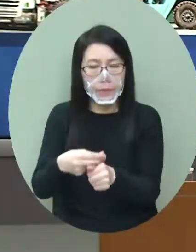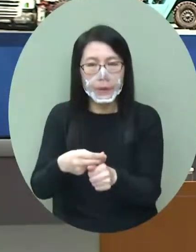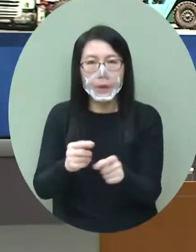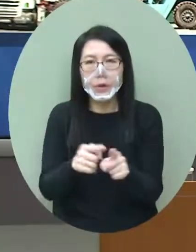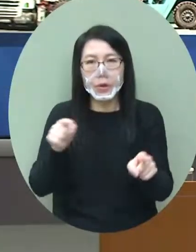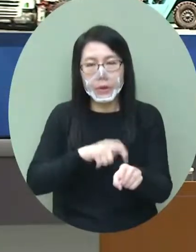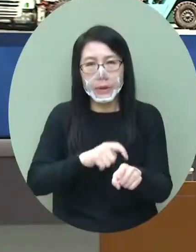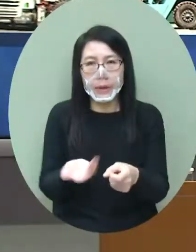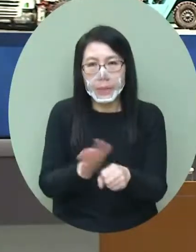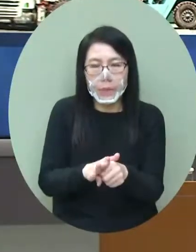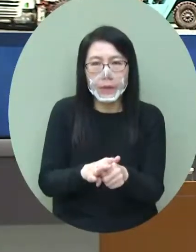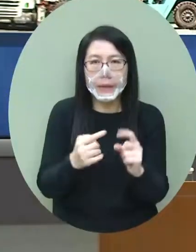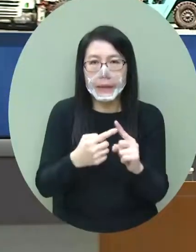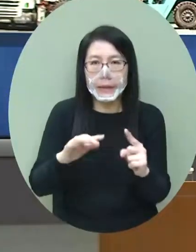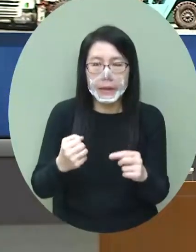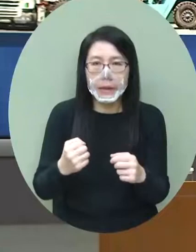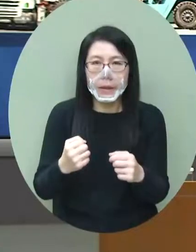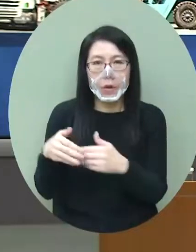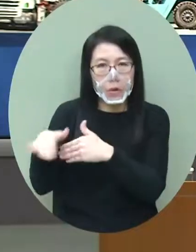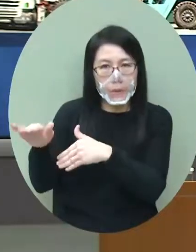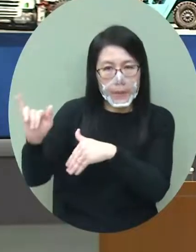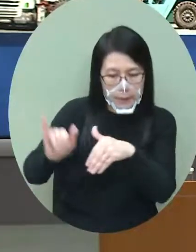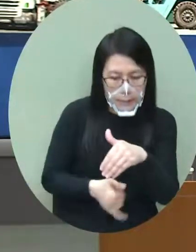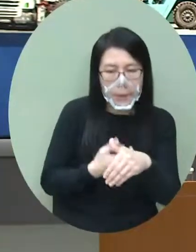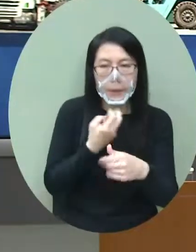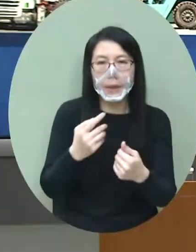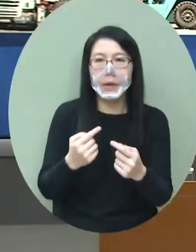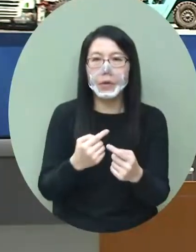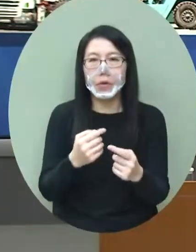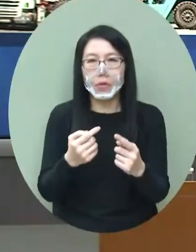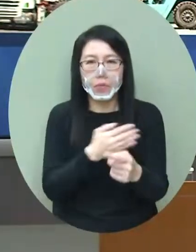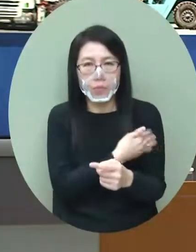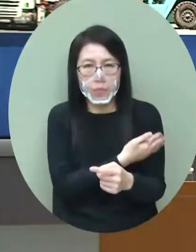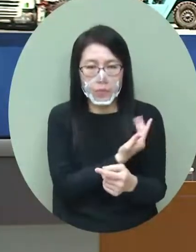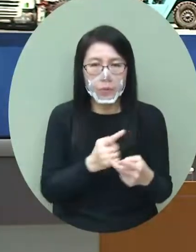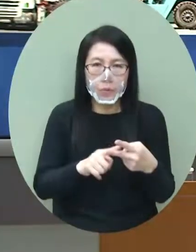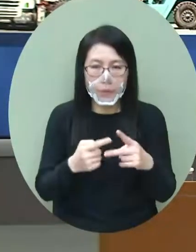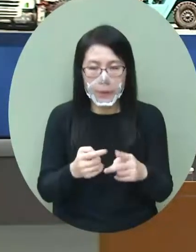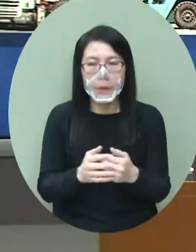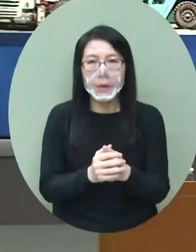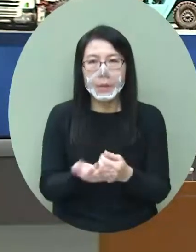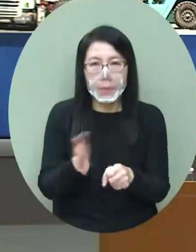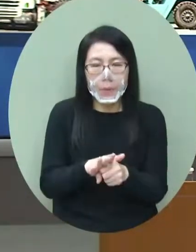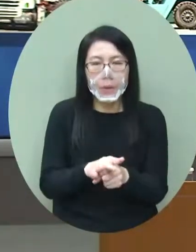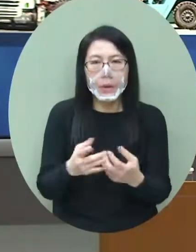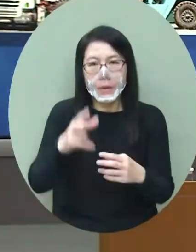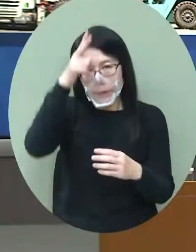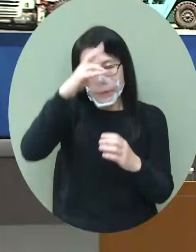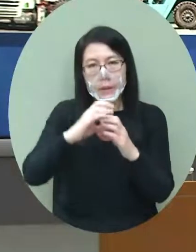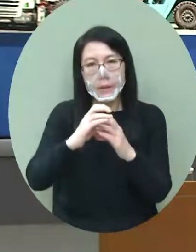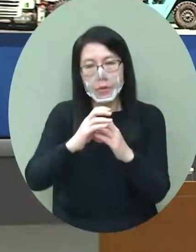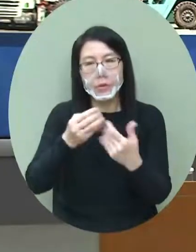同时间呢也通过补充劳工，输入劳工来补充不足的。所以呢这一